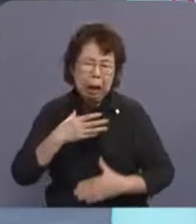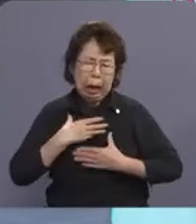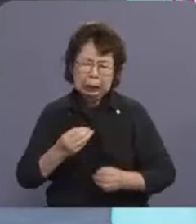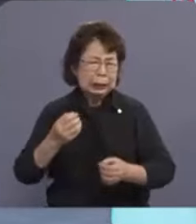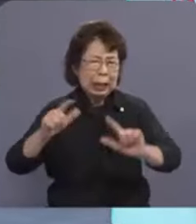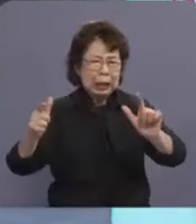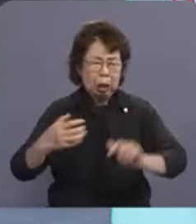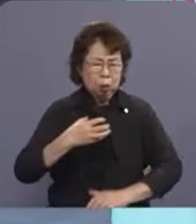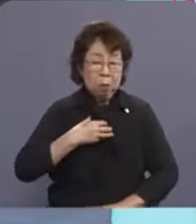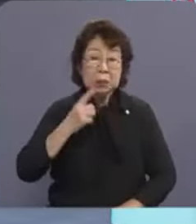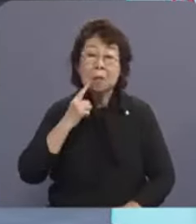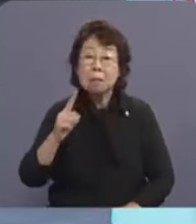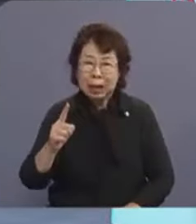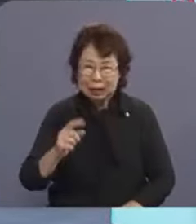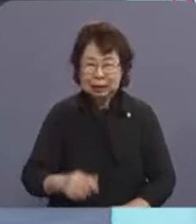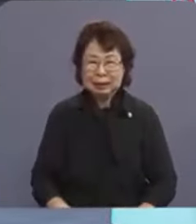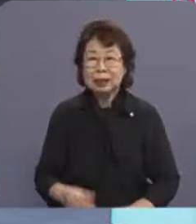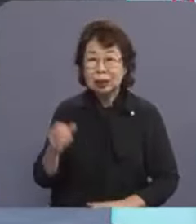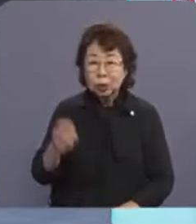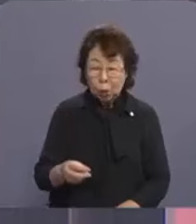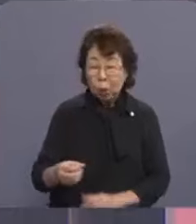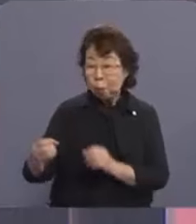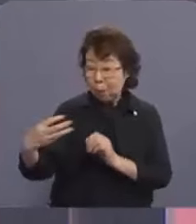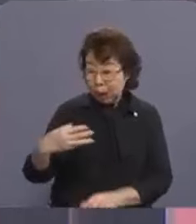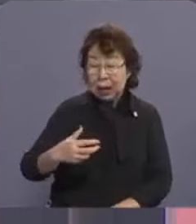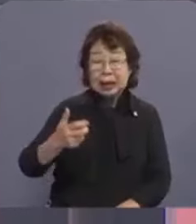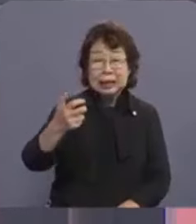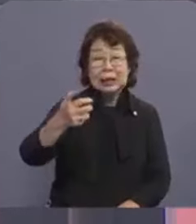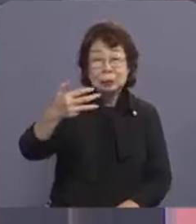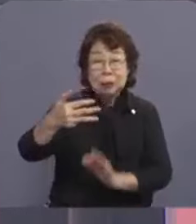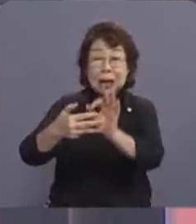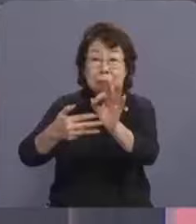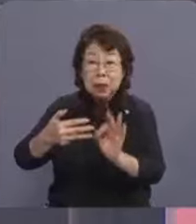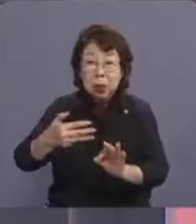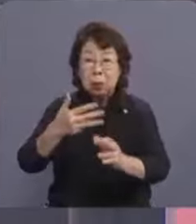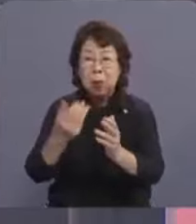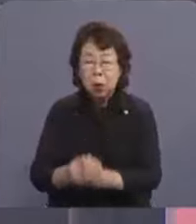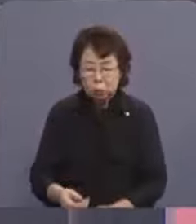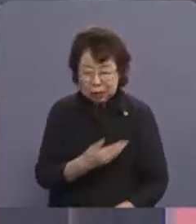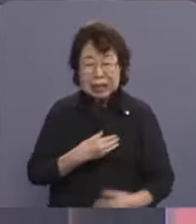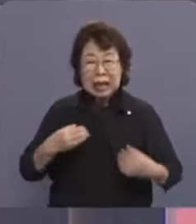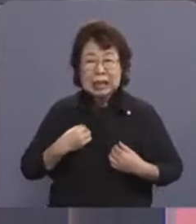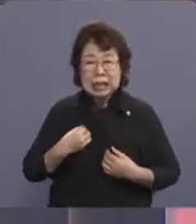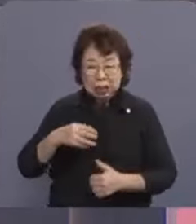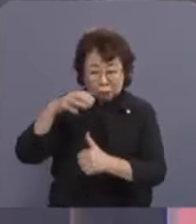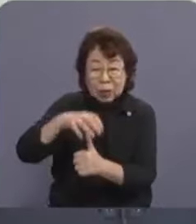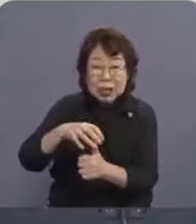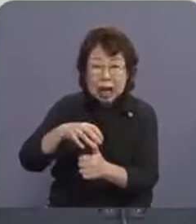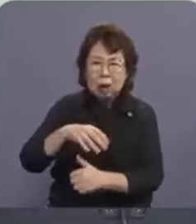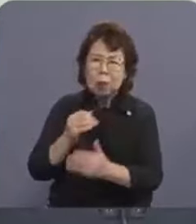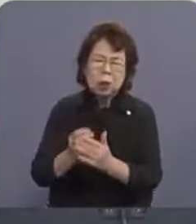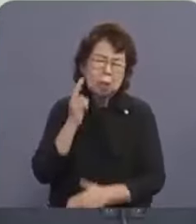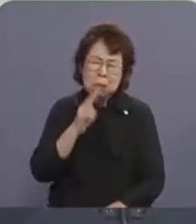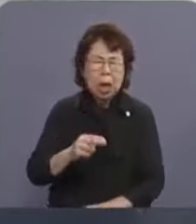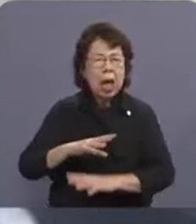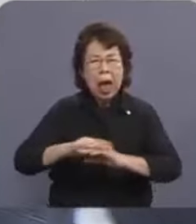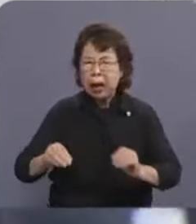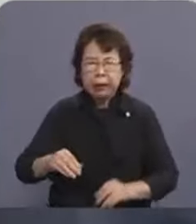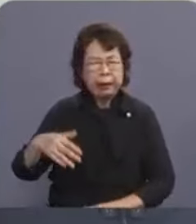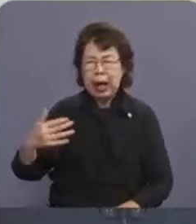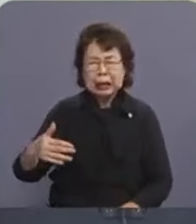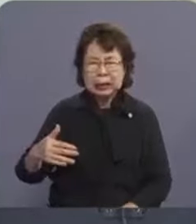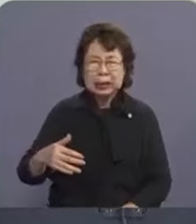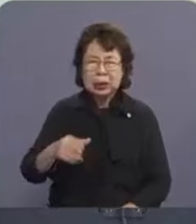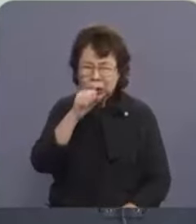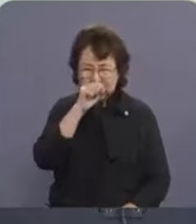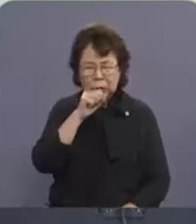않다라고 답을 했습니다 또 응답자 중에 78.5% n 자치 단체 규제가 차량 정체 해소와 보행자 안전 확보에